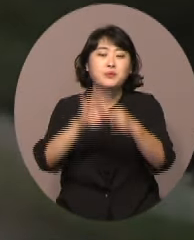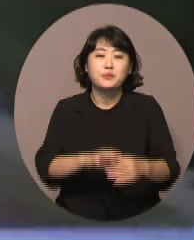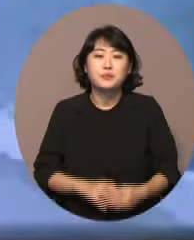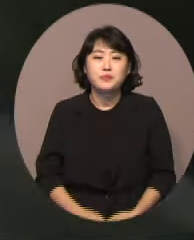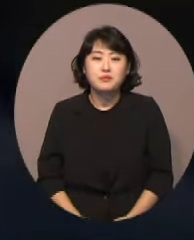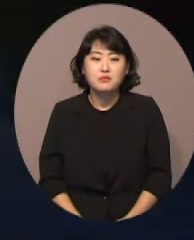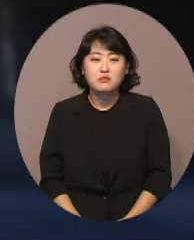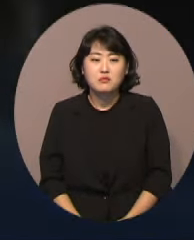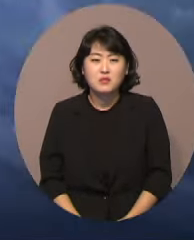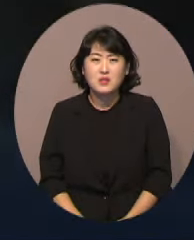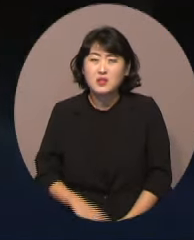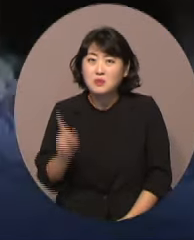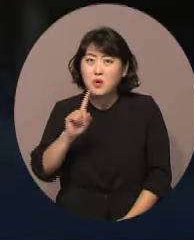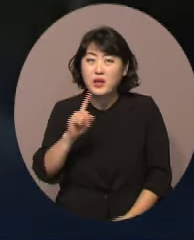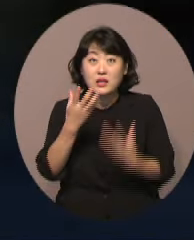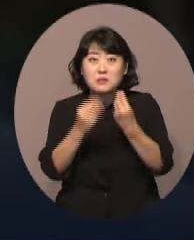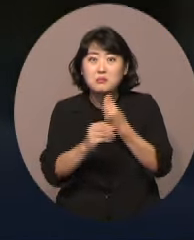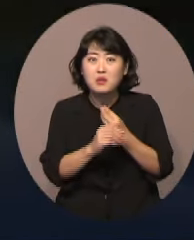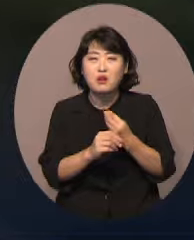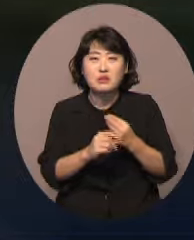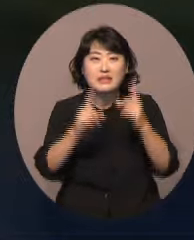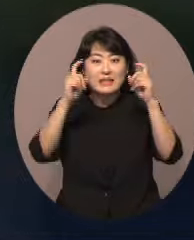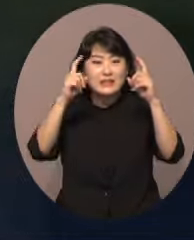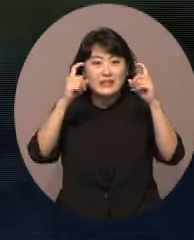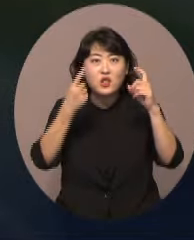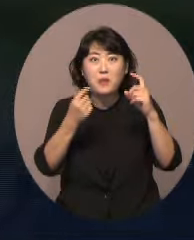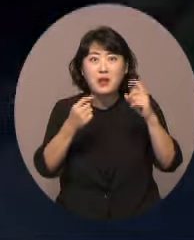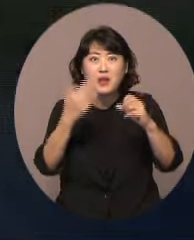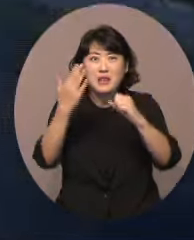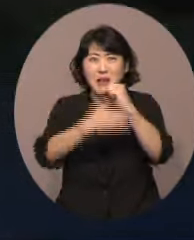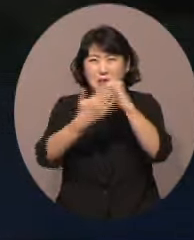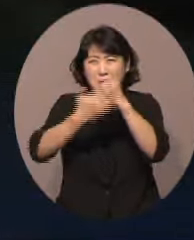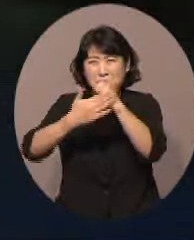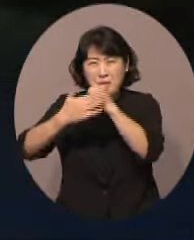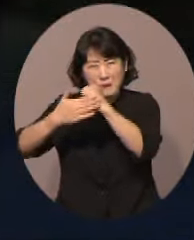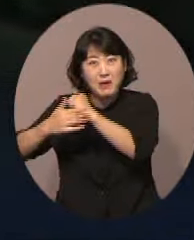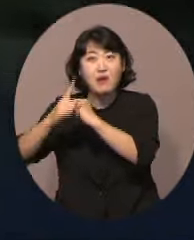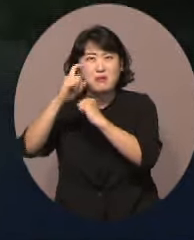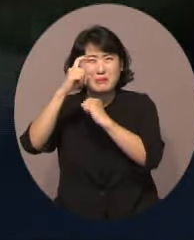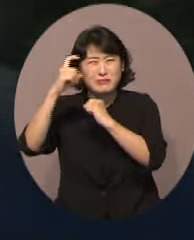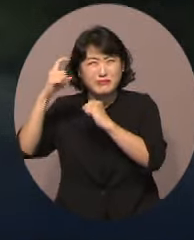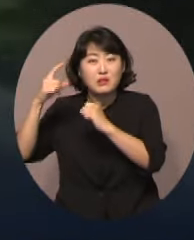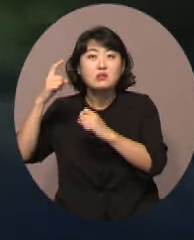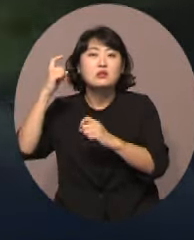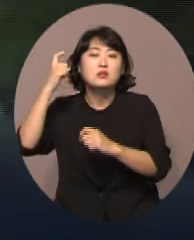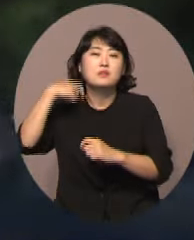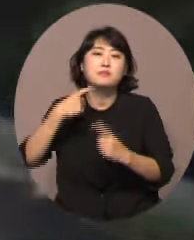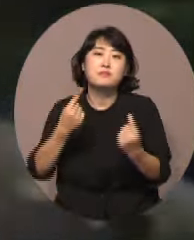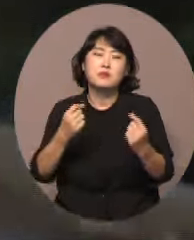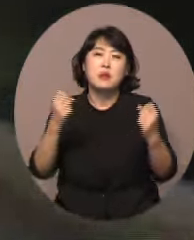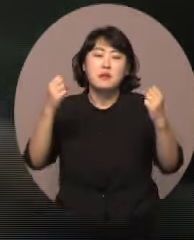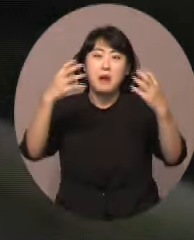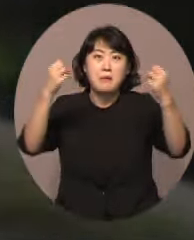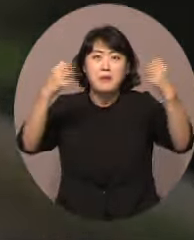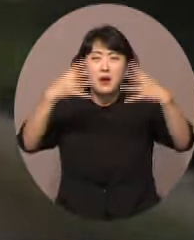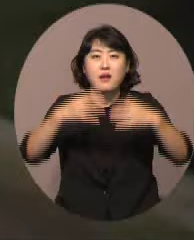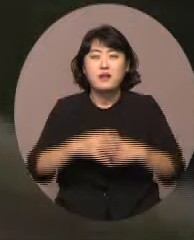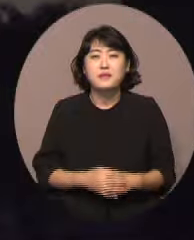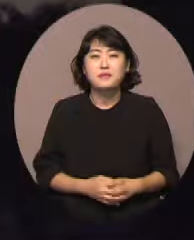트럭을 누를 때 연사를 찍는다 가정했을 때 그 연사 속도처럼 수도 없이 쳤습니다. 하룻밤